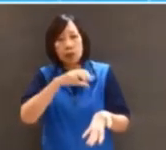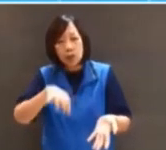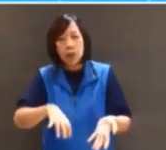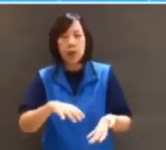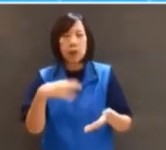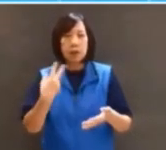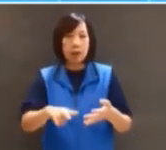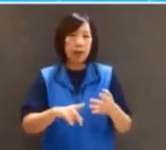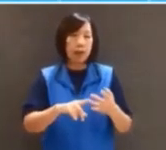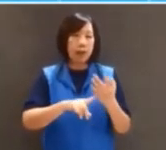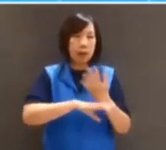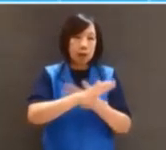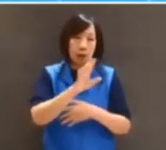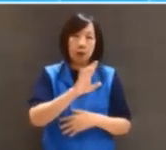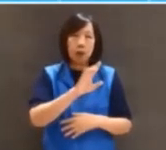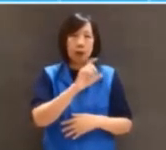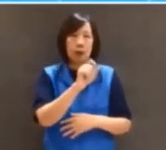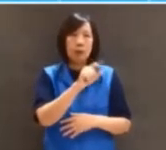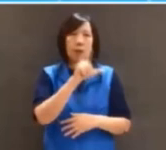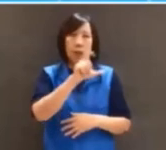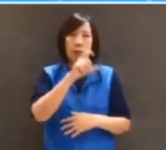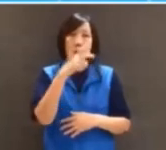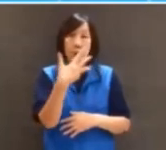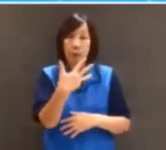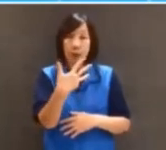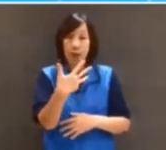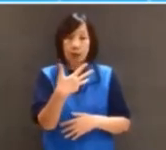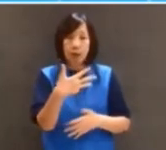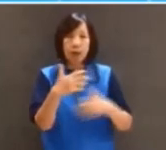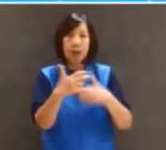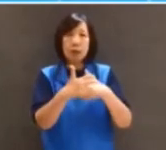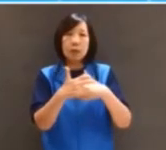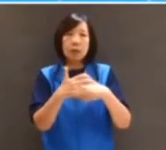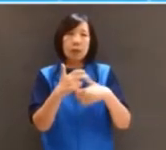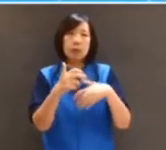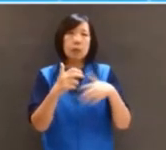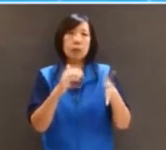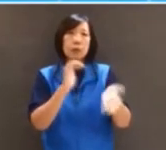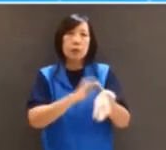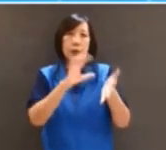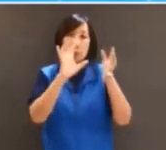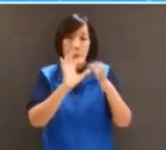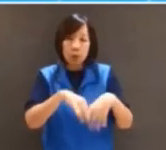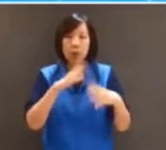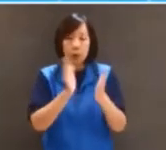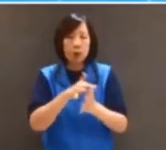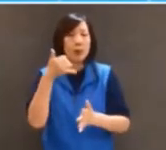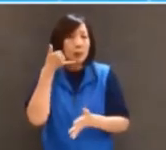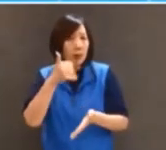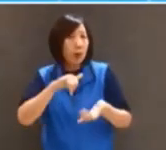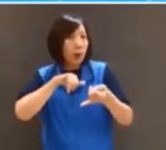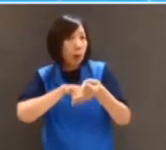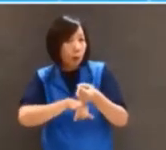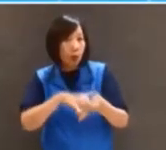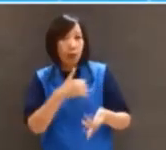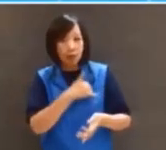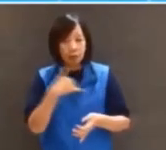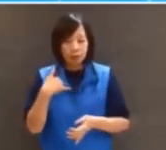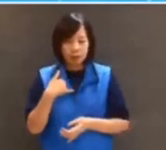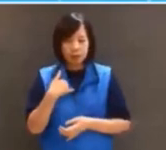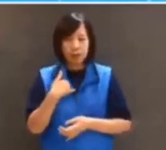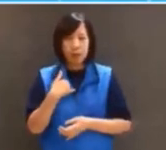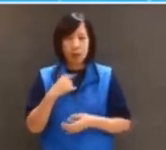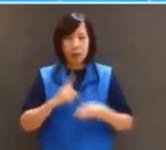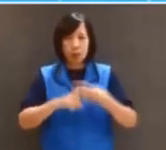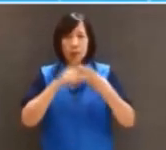在今天确诊病例降为了个位数，在今天新增了有5例。那么侯友宜表示，在新北可以说是控制稳